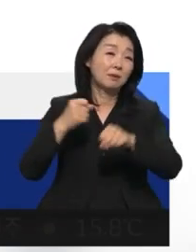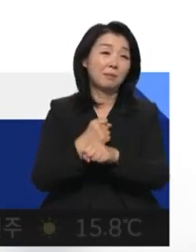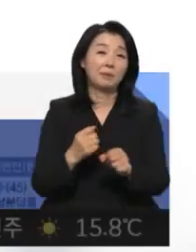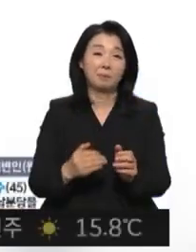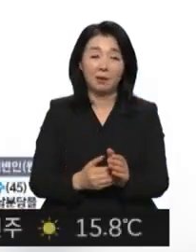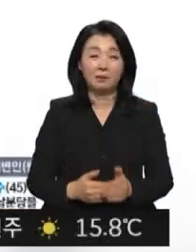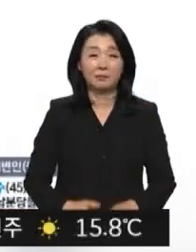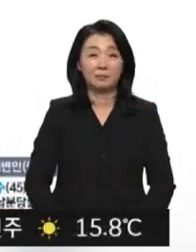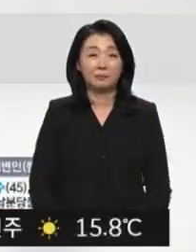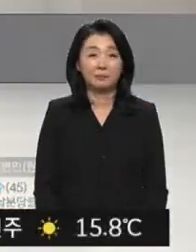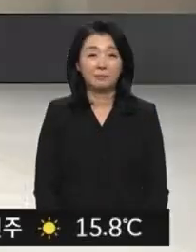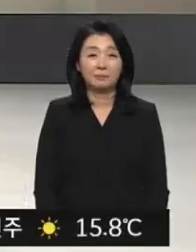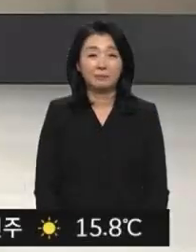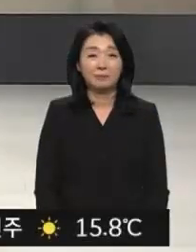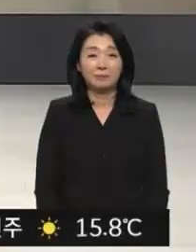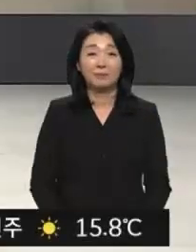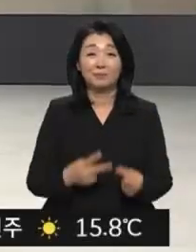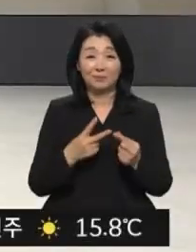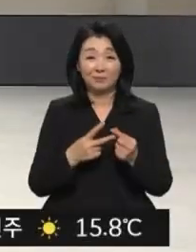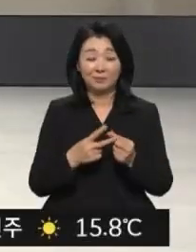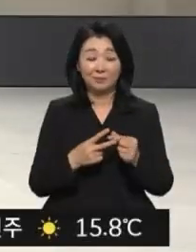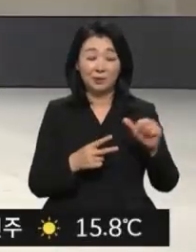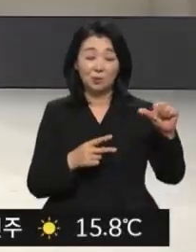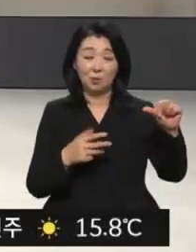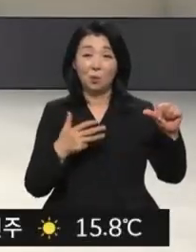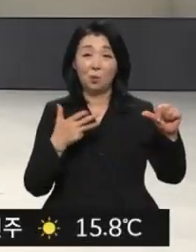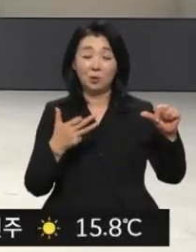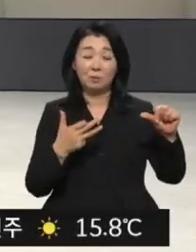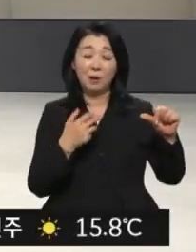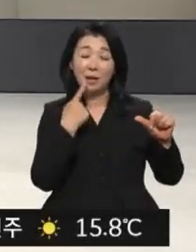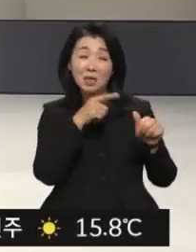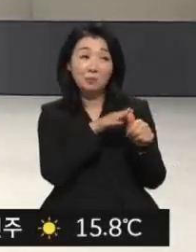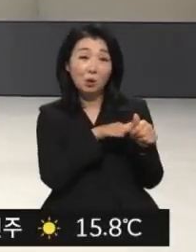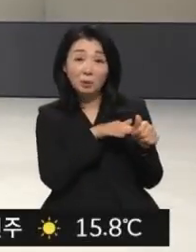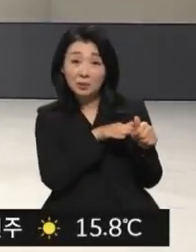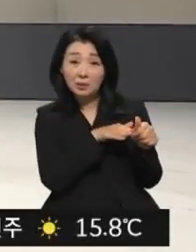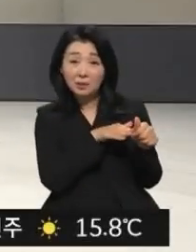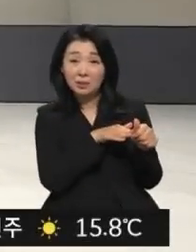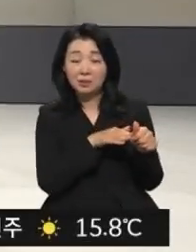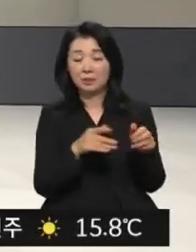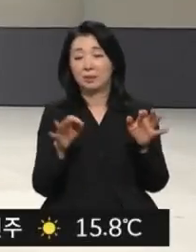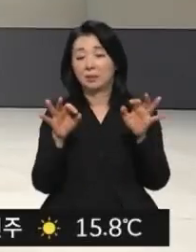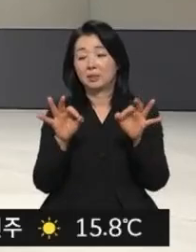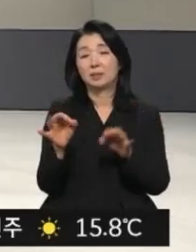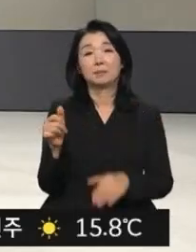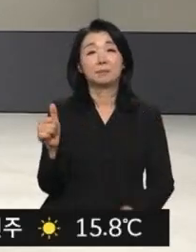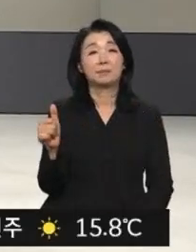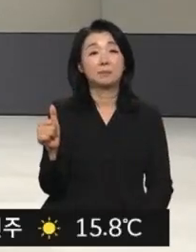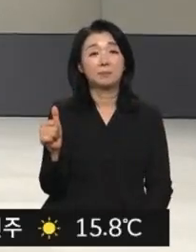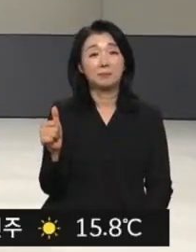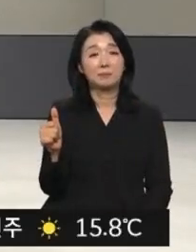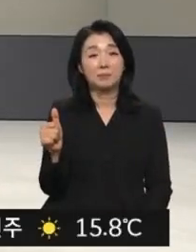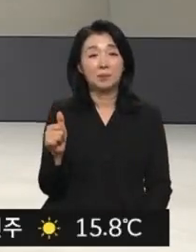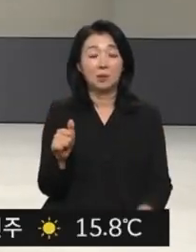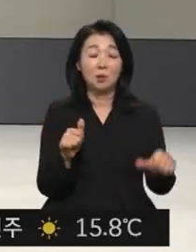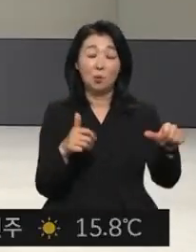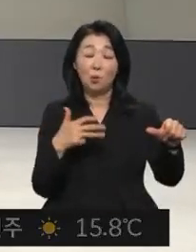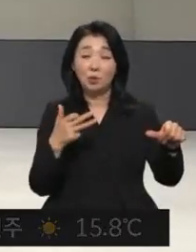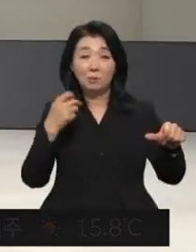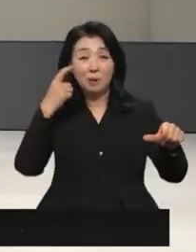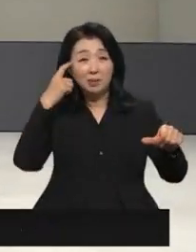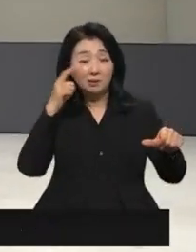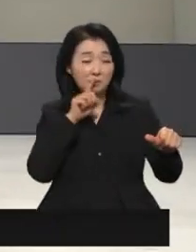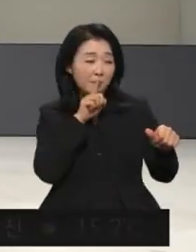거죠. 네, 두 번째 픽은 5.18 립서비스입니다. 김재현 최고위원의 5.18 정신 발언